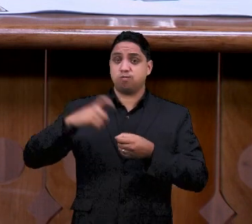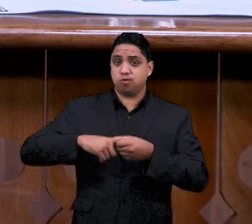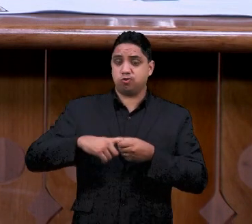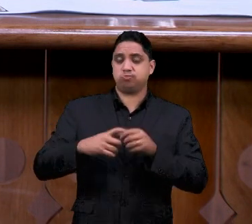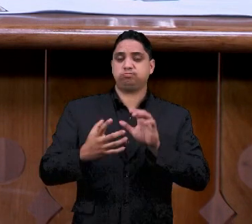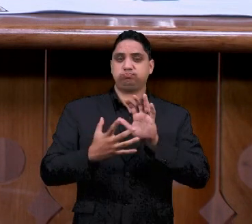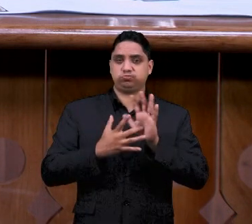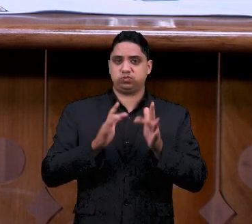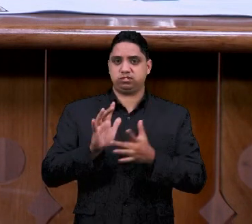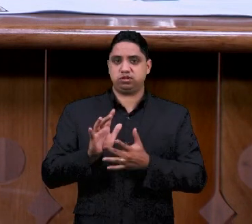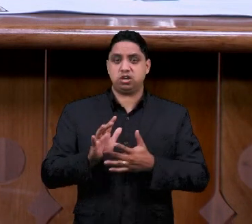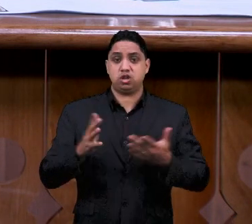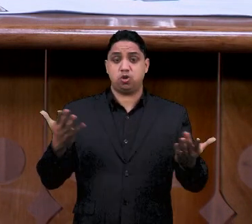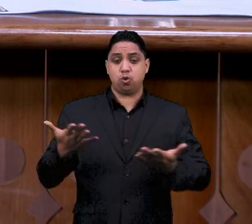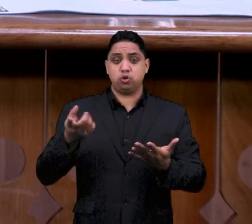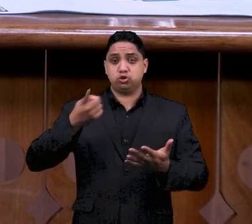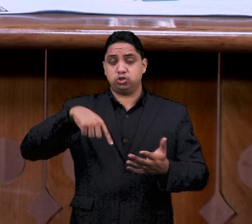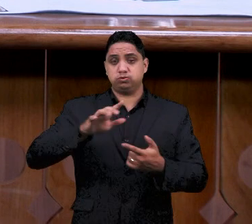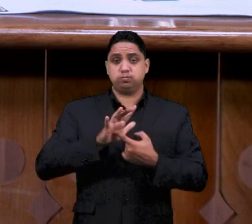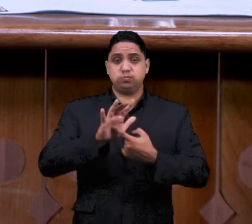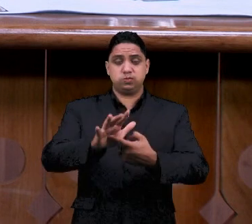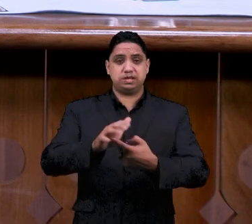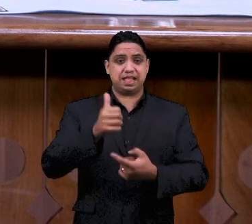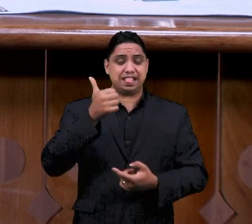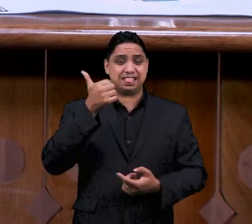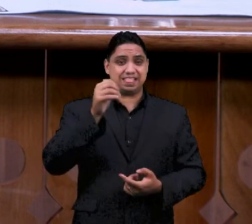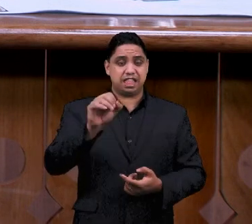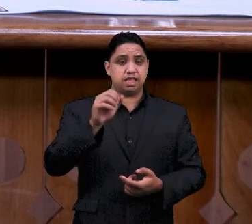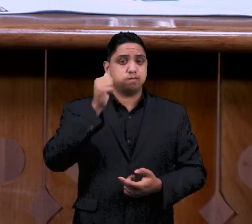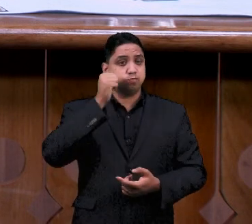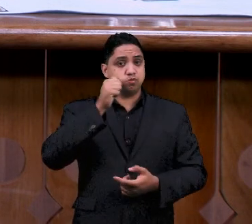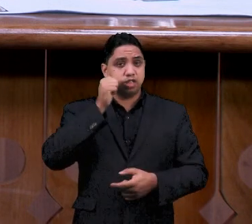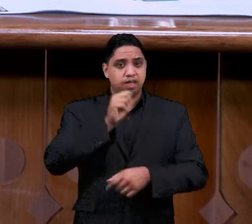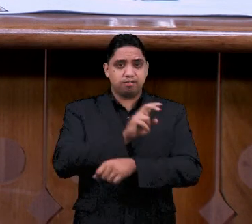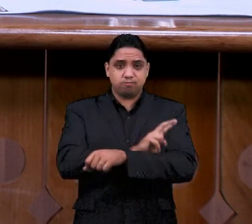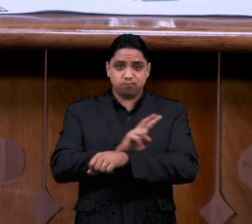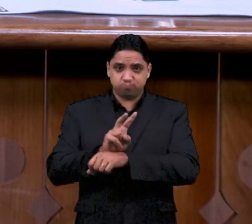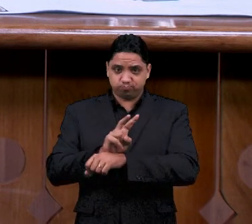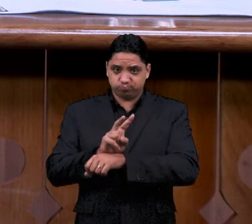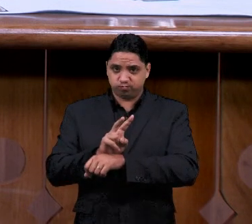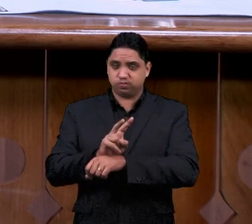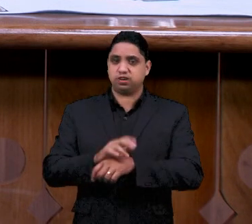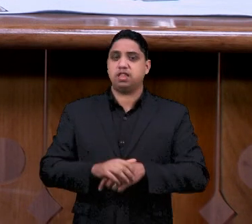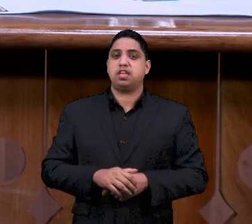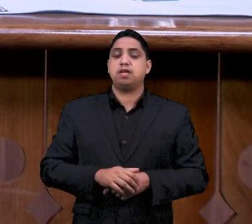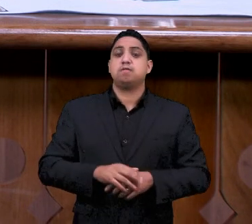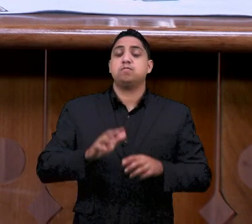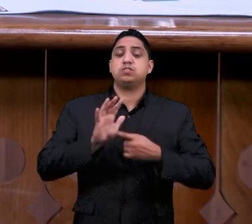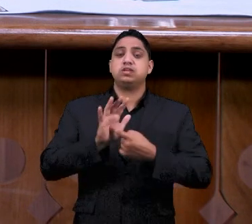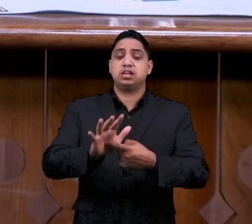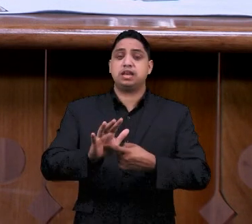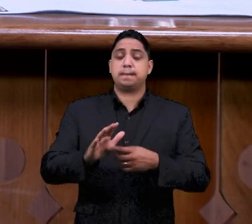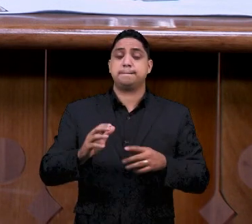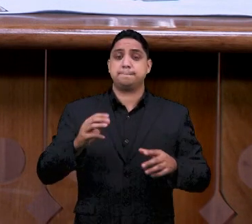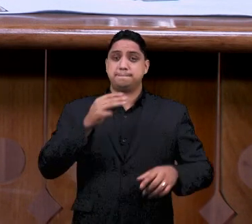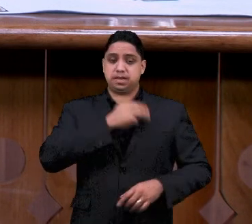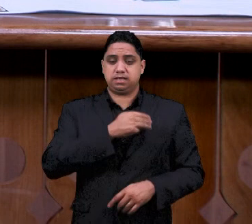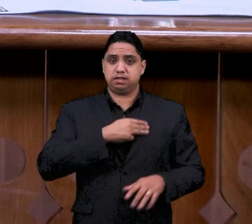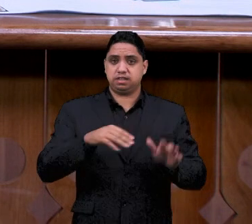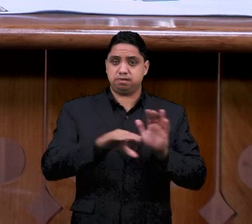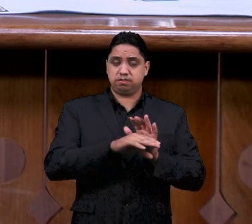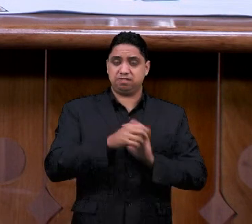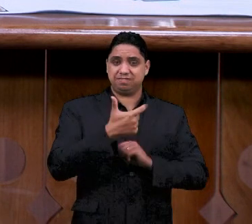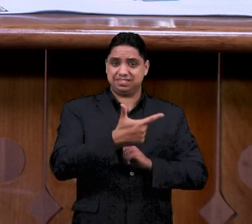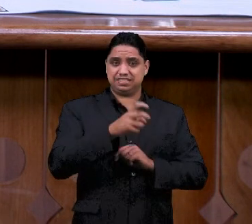rapport à sa venue. Et nous sommes exactement en train de traiter la parabole des 10 vierges, selon enregistré dans l'évangile de